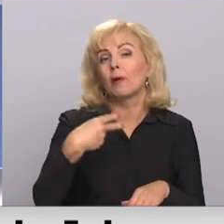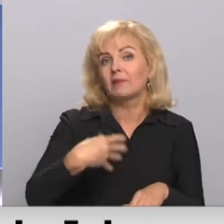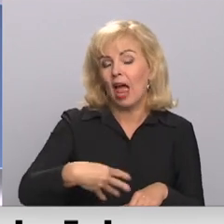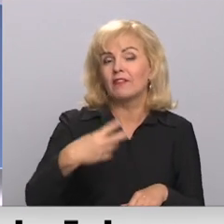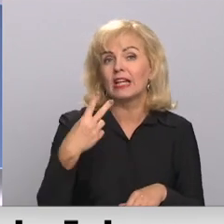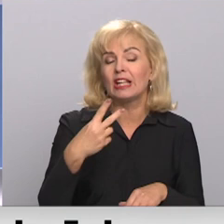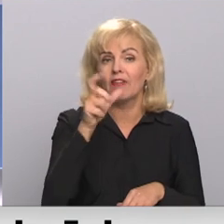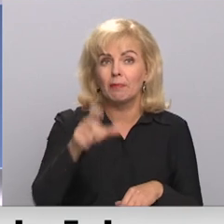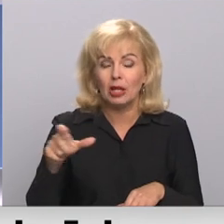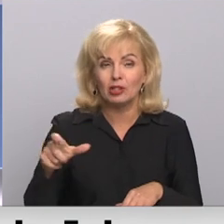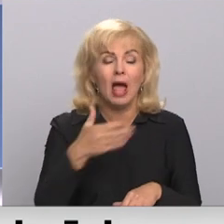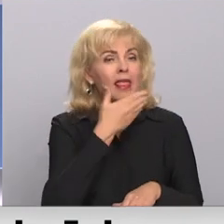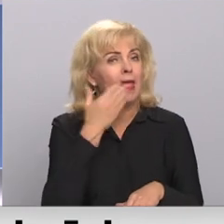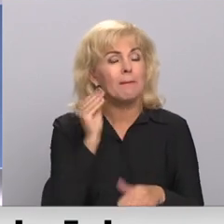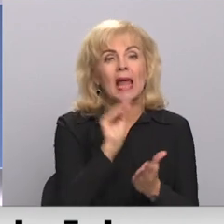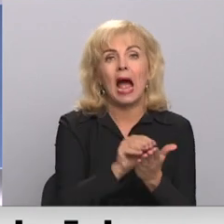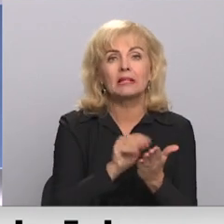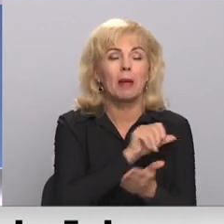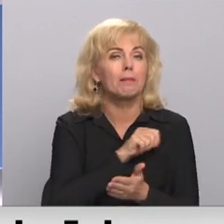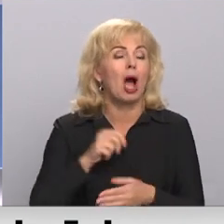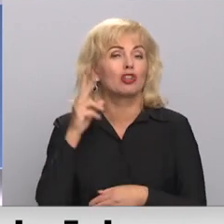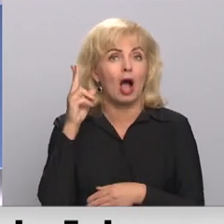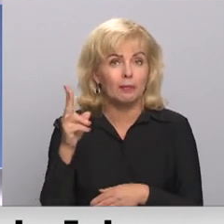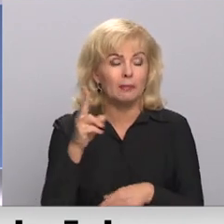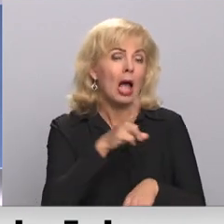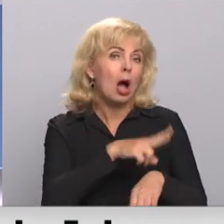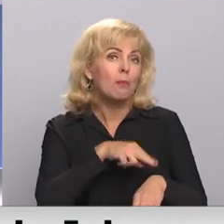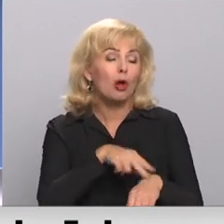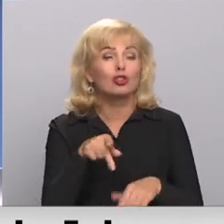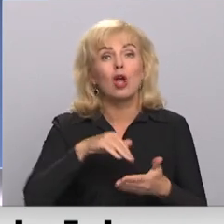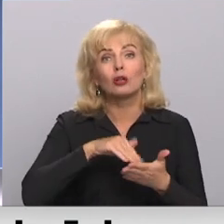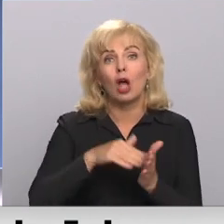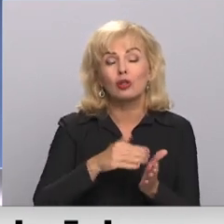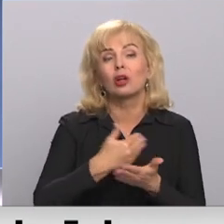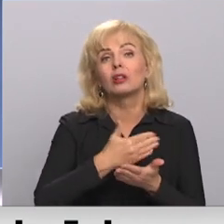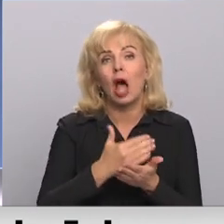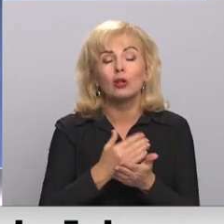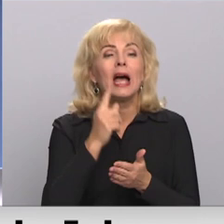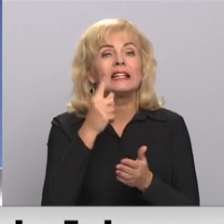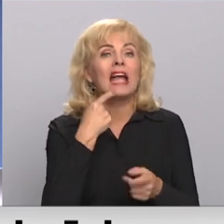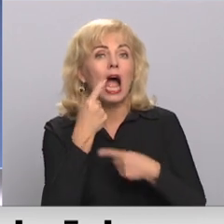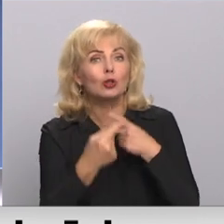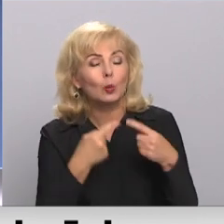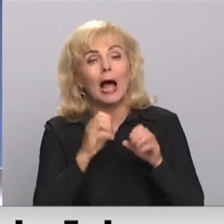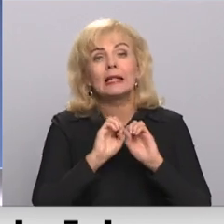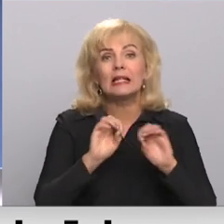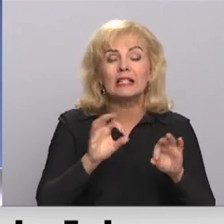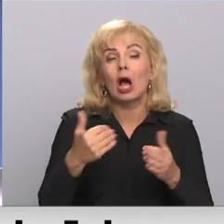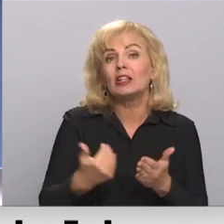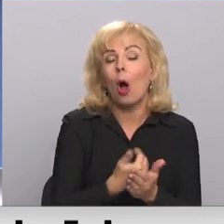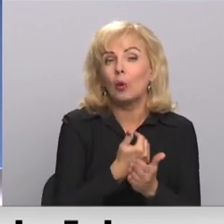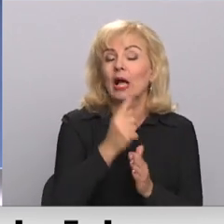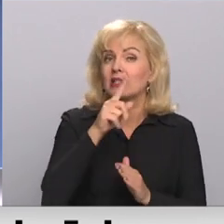bez aizpildīta pašapliecinājuma. Likumsargi šajās situācijās lielākoties iztikuši ar pārrunām, izskaidrojot jaunās